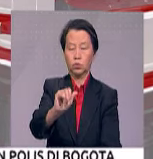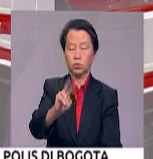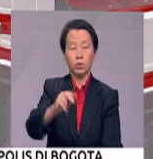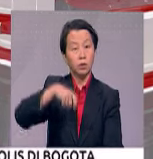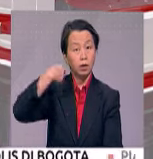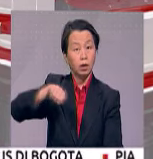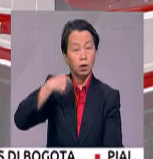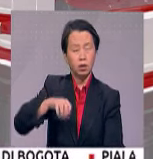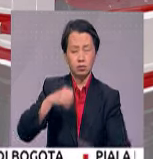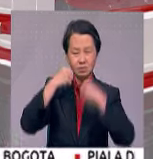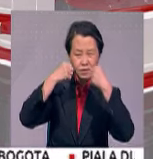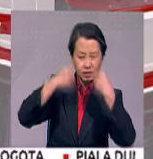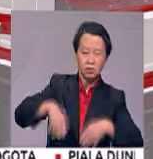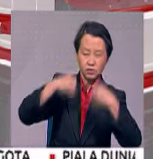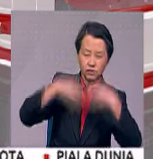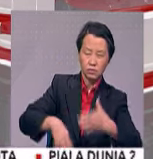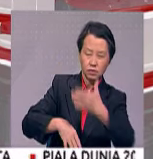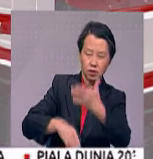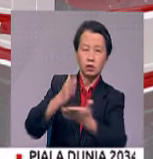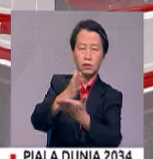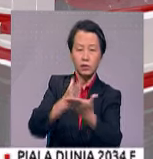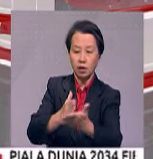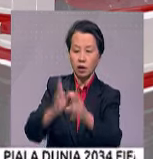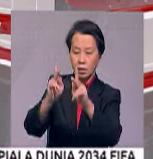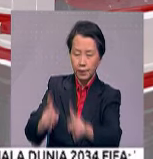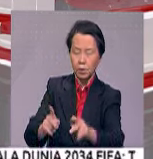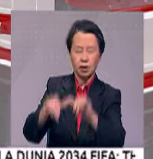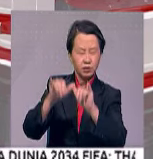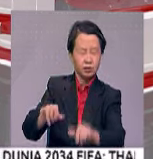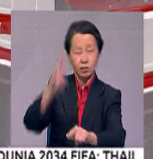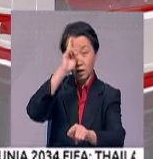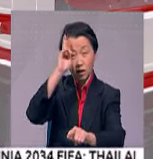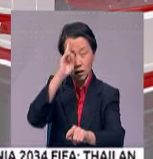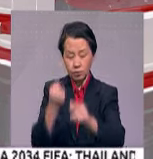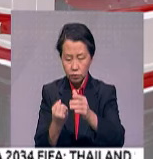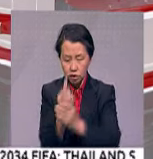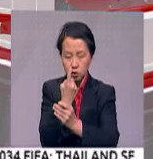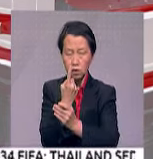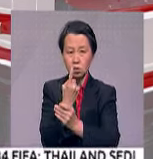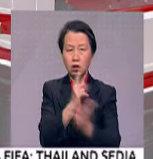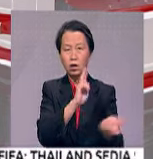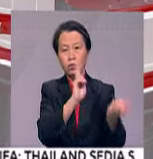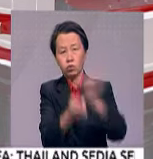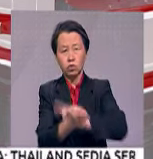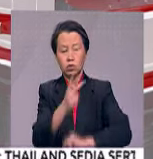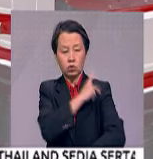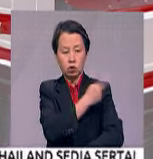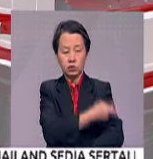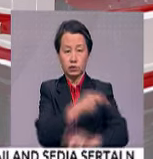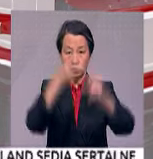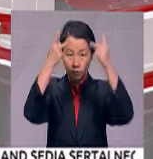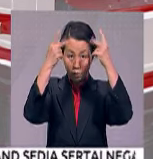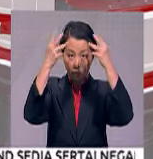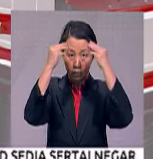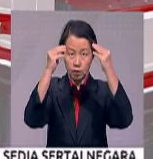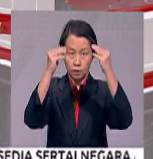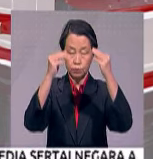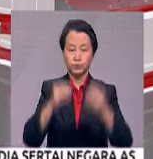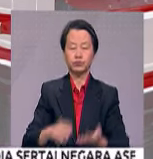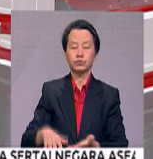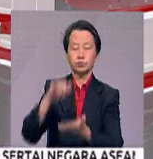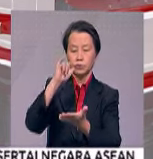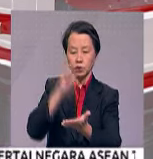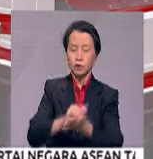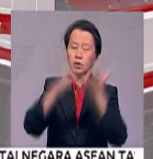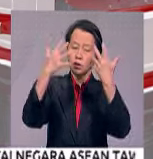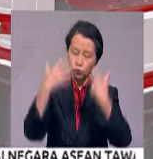Ismail kesal dengan tindakan setengah pihak yang masih membangkitkan isu peralihan kuasa Perdana Menteri. Tambahnya, perkara